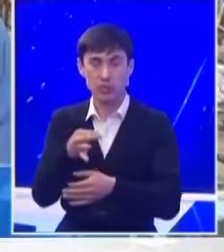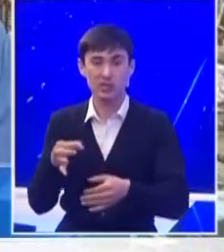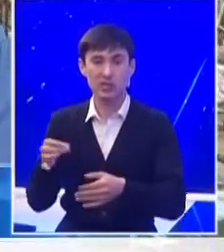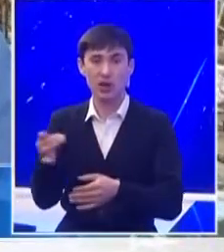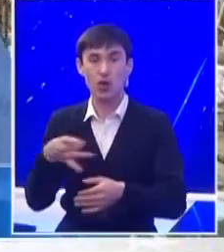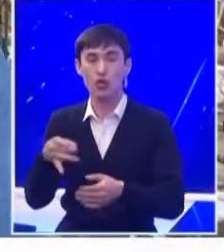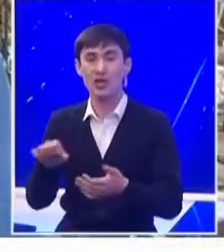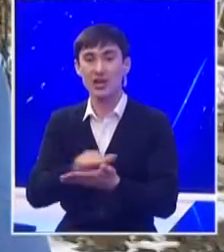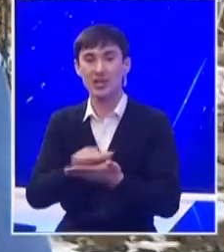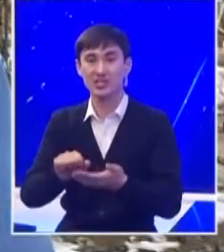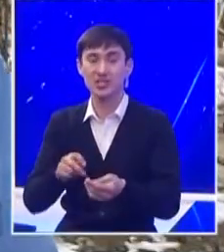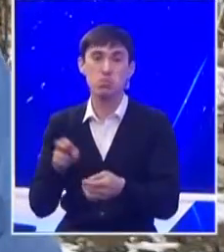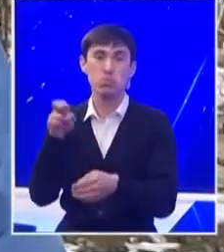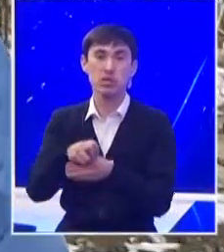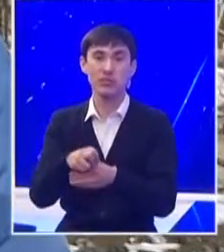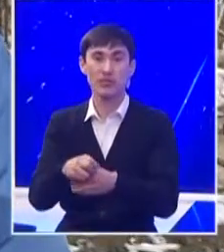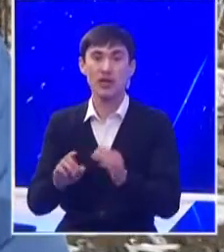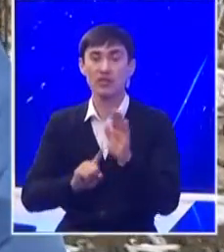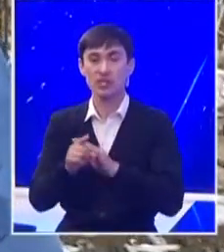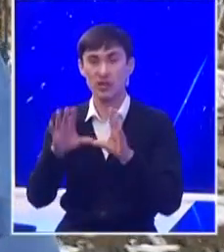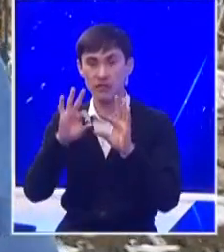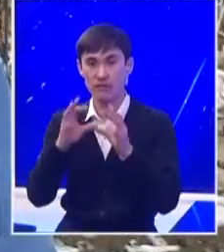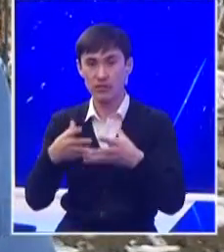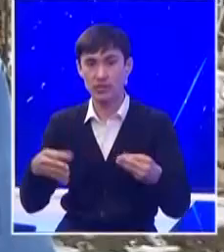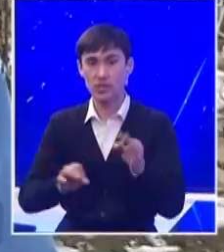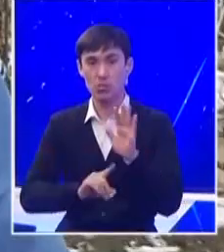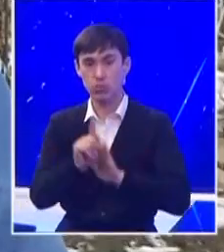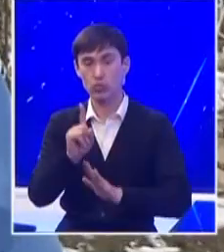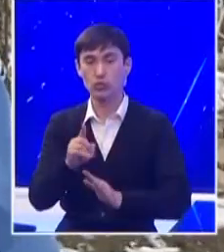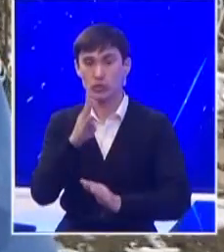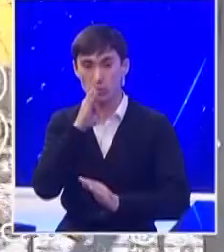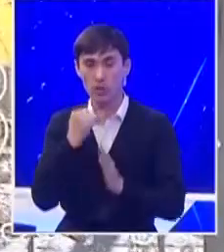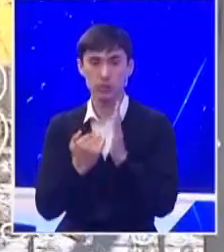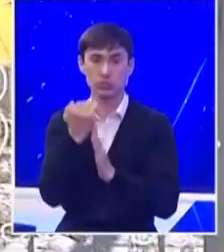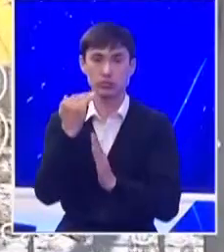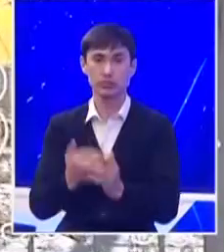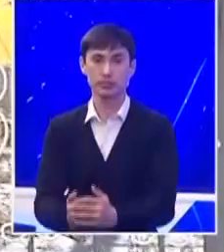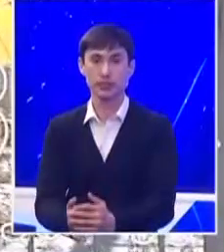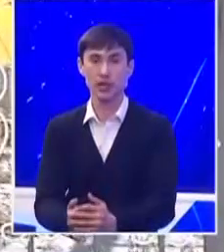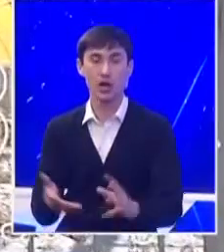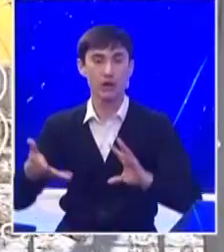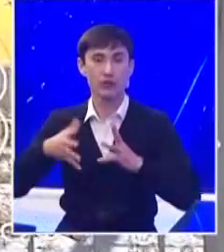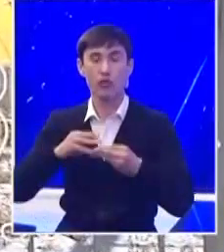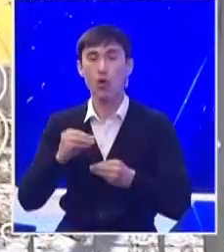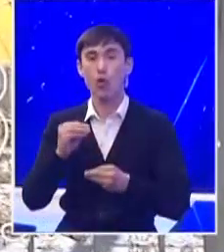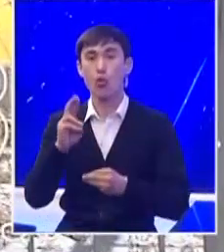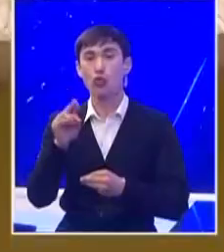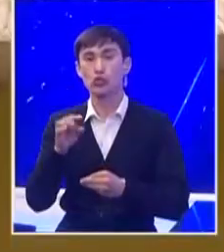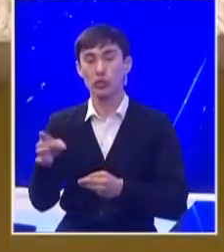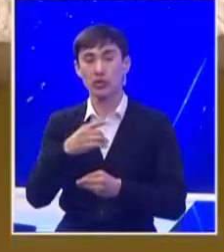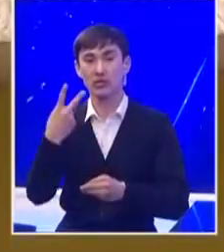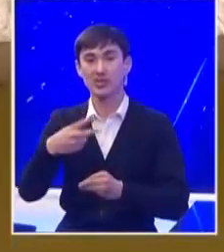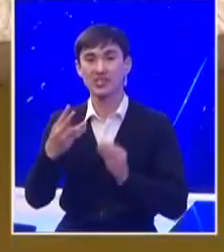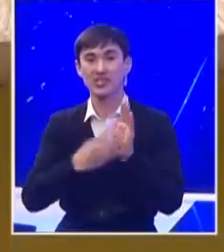газеты и письма. В начале весны нам обещают поднять заработную плату. Мы очень рады этой новости. Всего в Коксусском районе 29